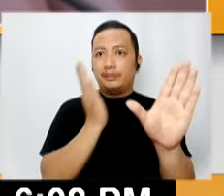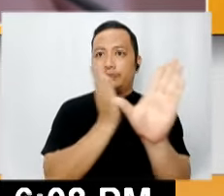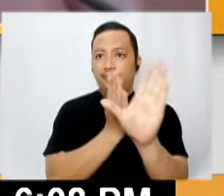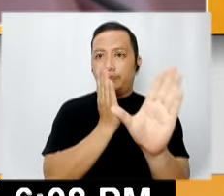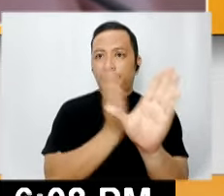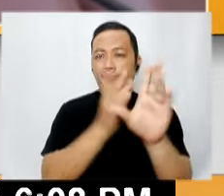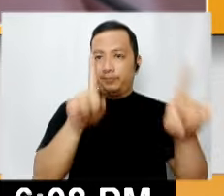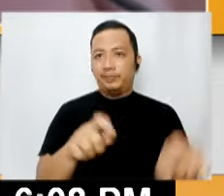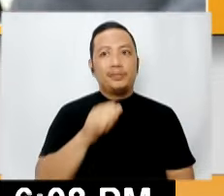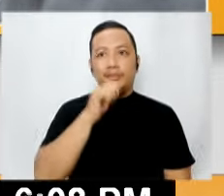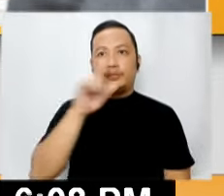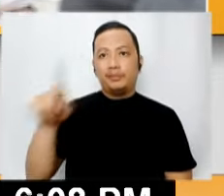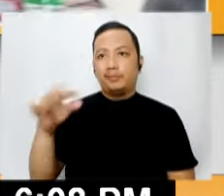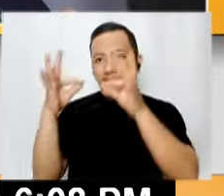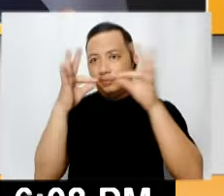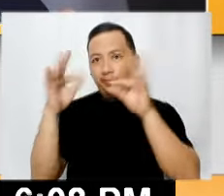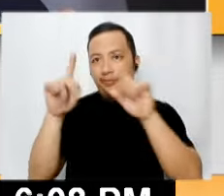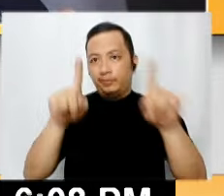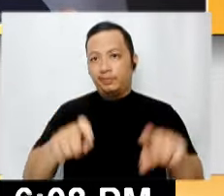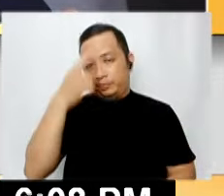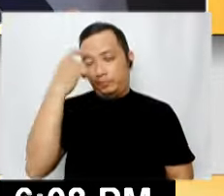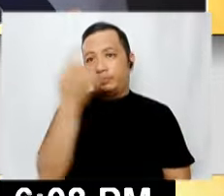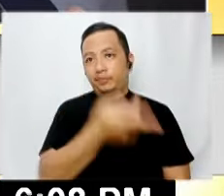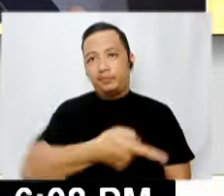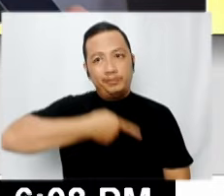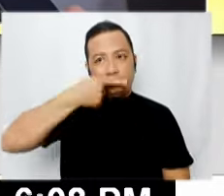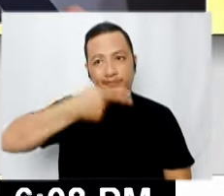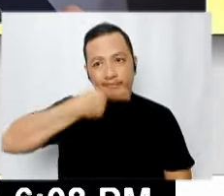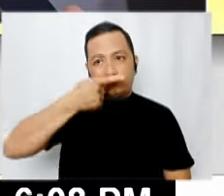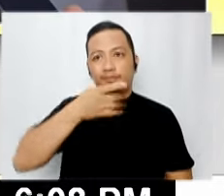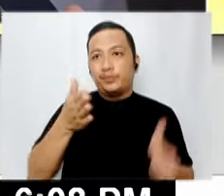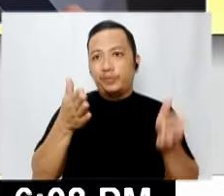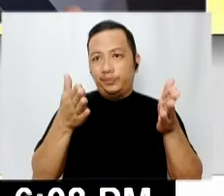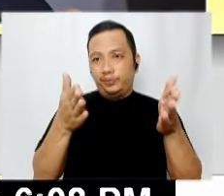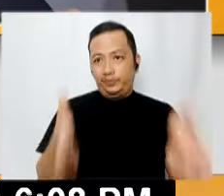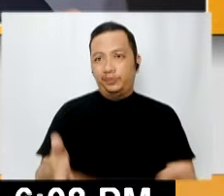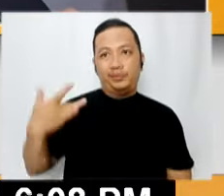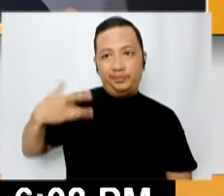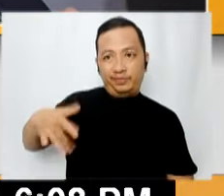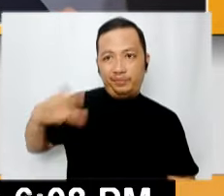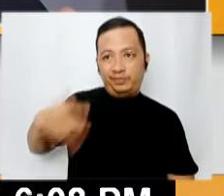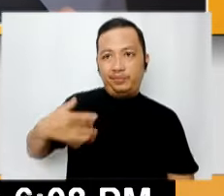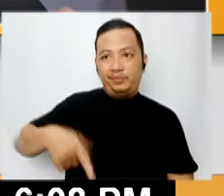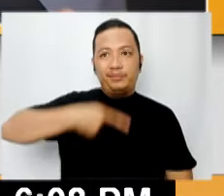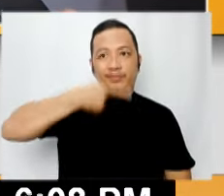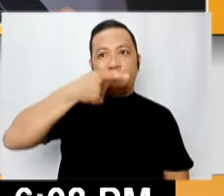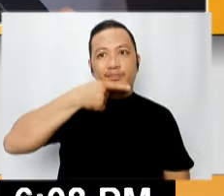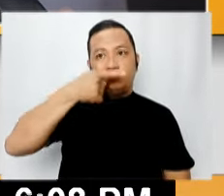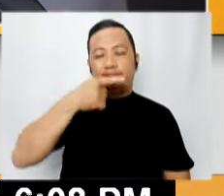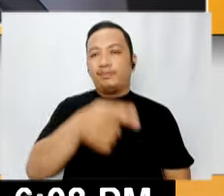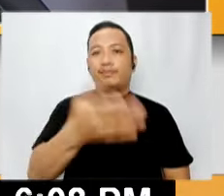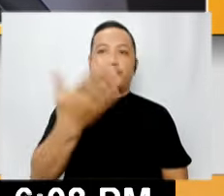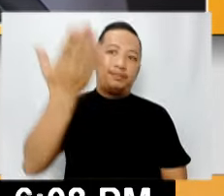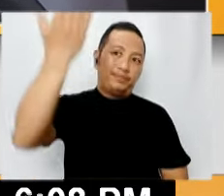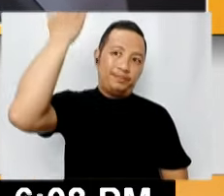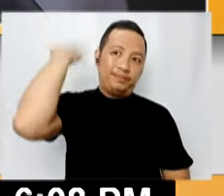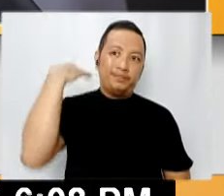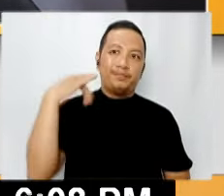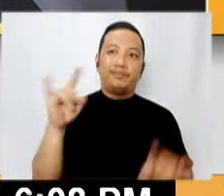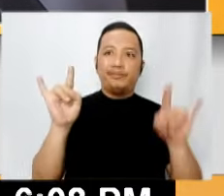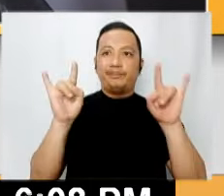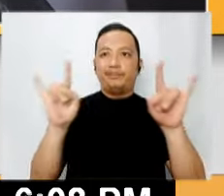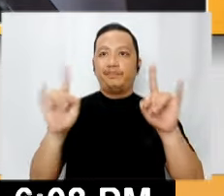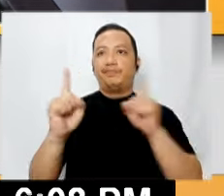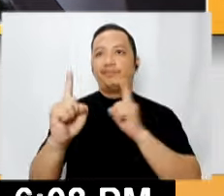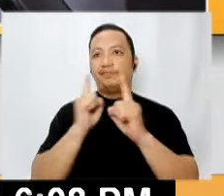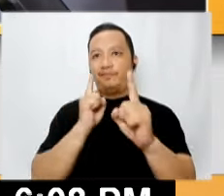sa kanyang mga sinabi, yung paraan ng kanyang pagsabi, ng kanyang mga pahayag doon sa nakaraang press conference. Kailangan po ba